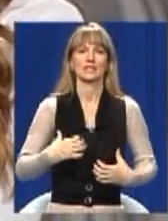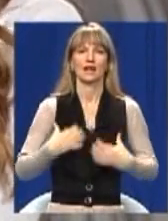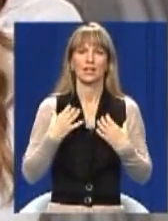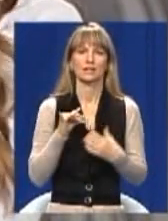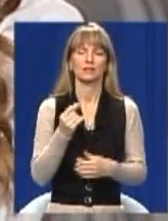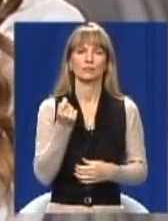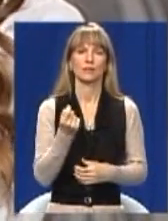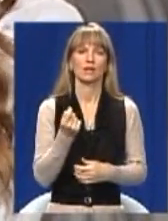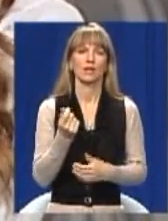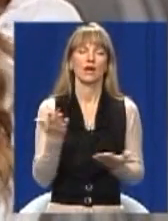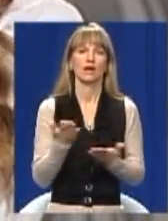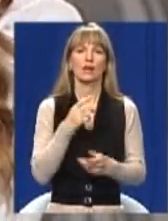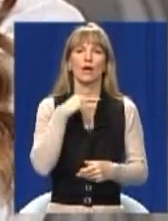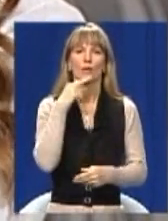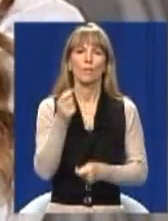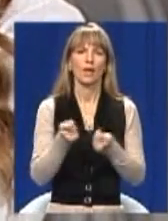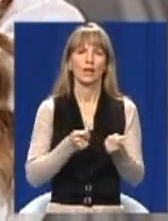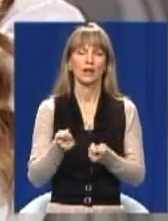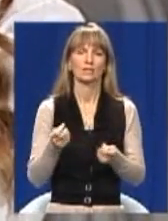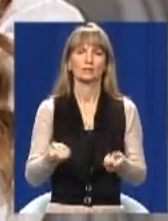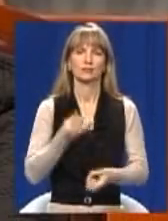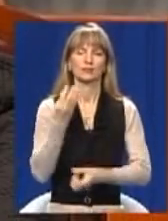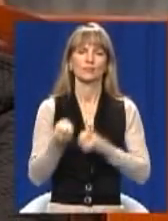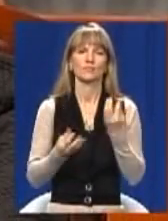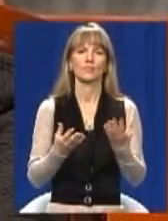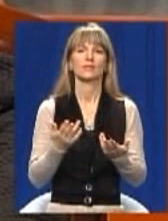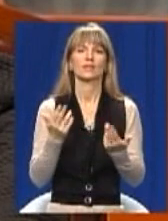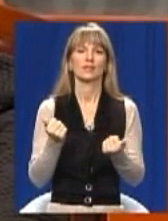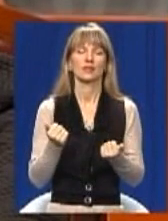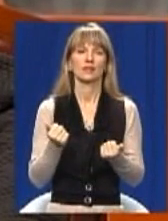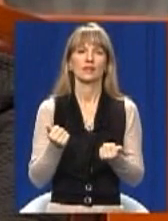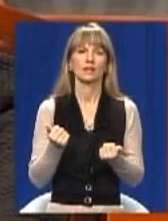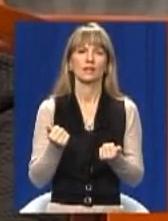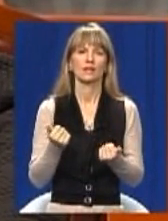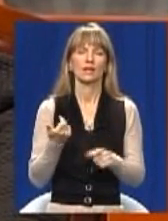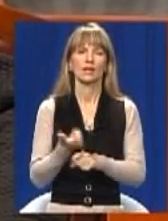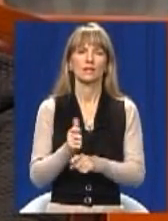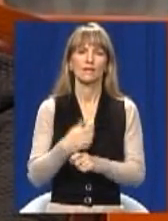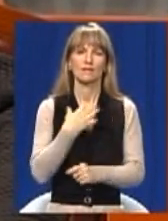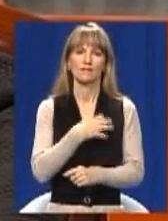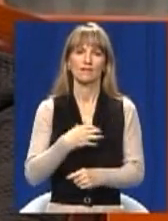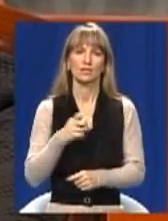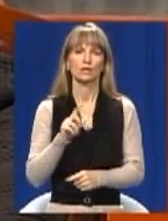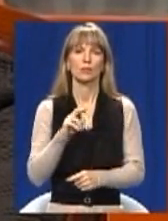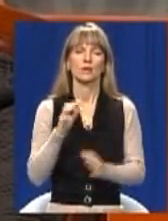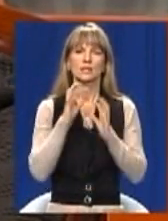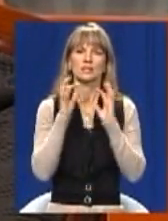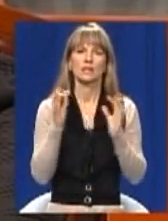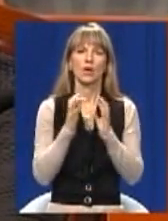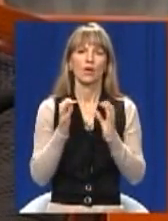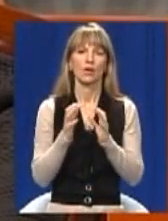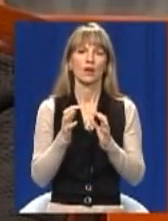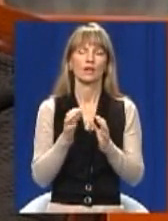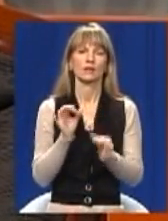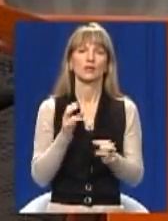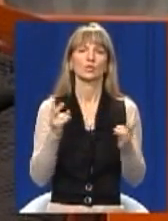і трішки якось треба з обережністю їх це запускати. Ну да, потому что это важно, и чтобы сохранить своё здоровье,